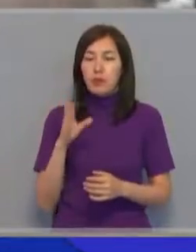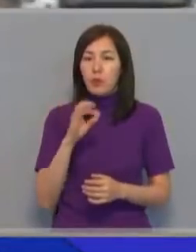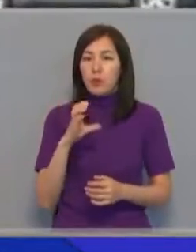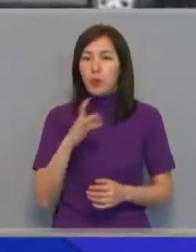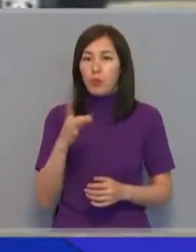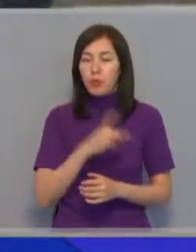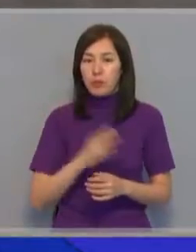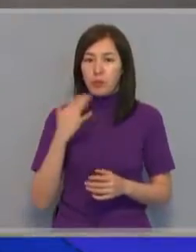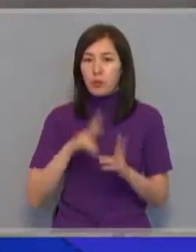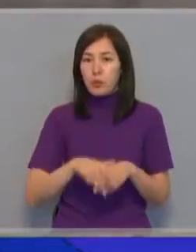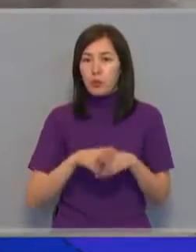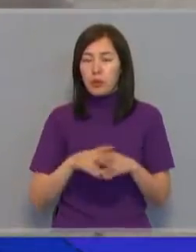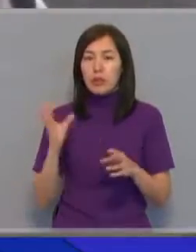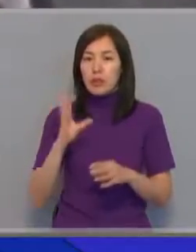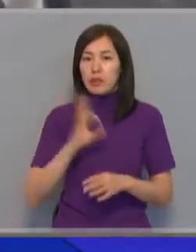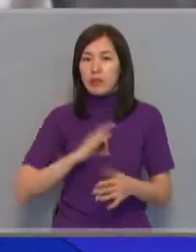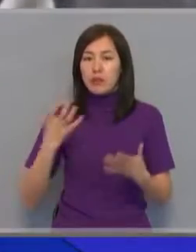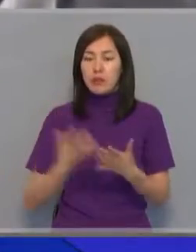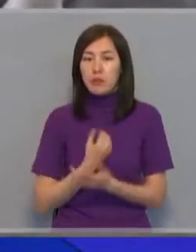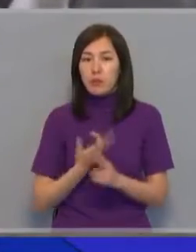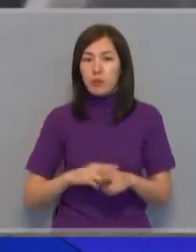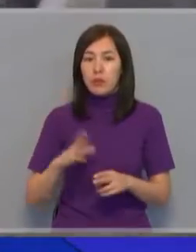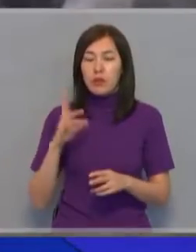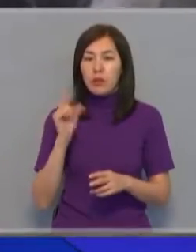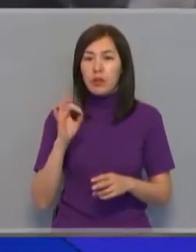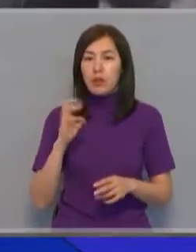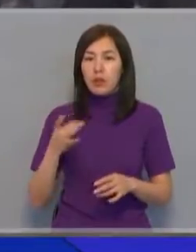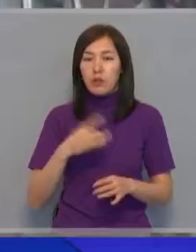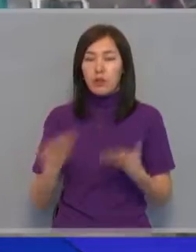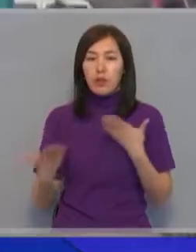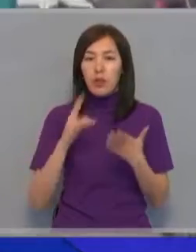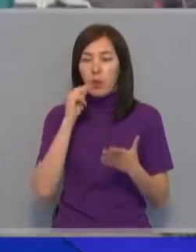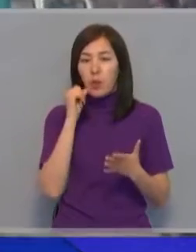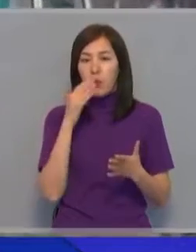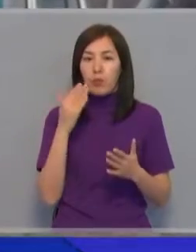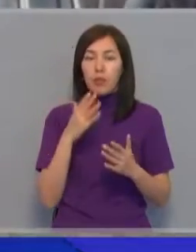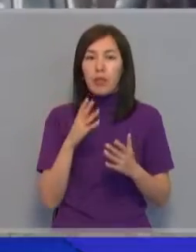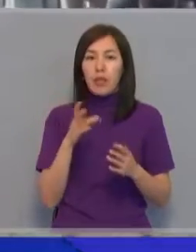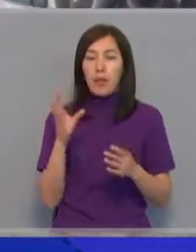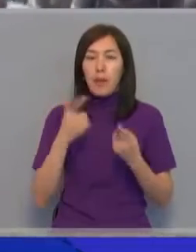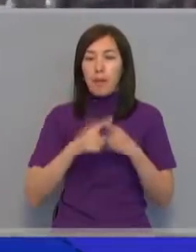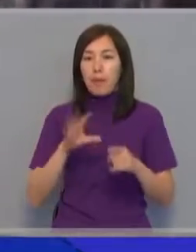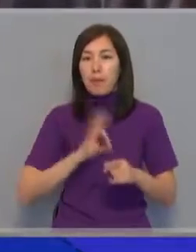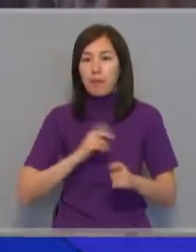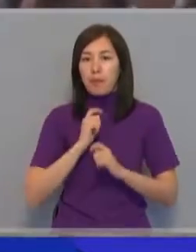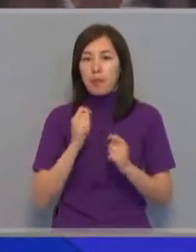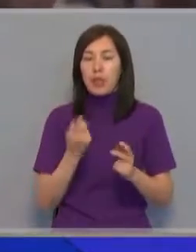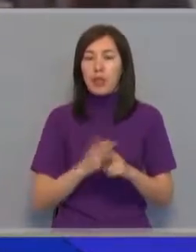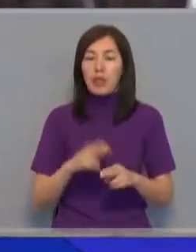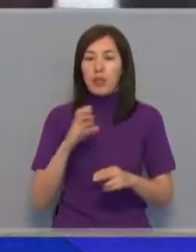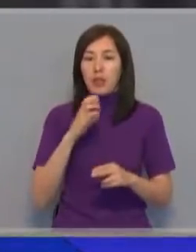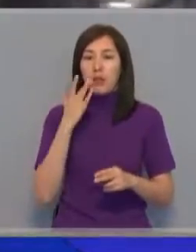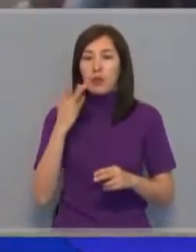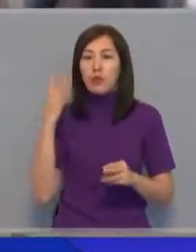Түлкібас ауданының көкпаршылары күміс жүлдені иеленді. Ал Қазығұрт ауданынан келген жігіттерге қола жүлде бұйырды. Көкпардан